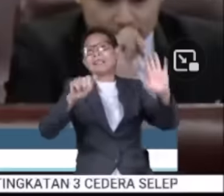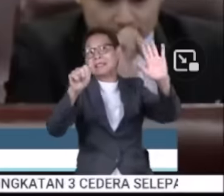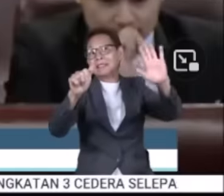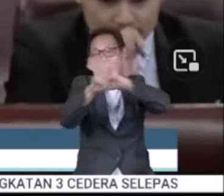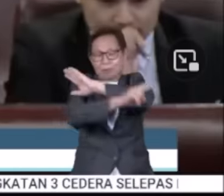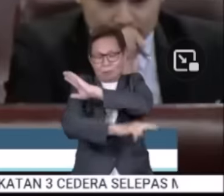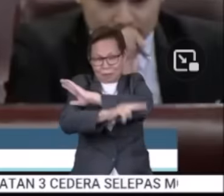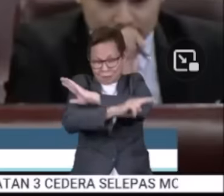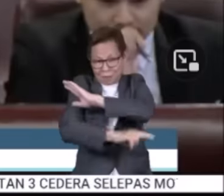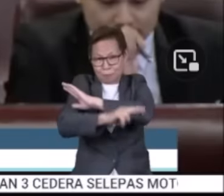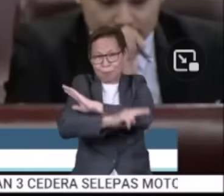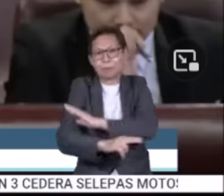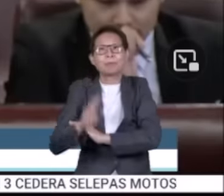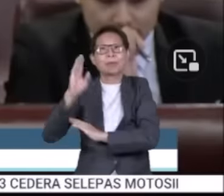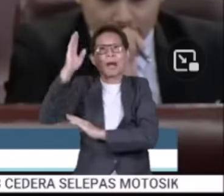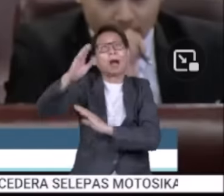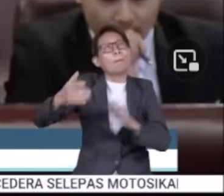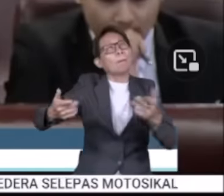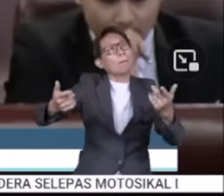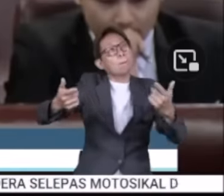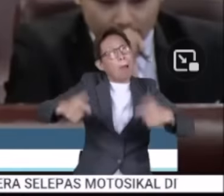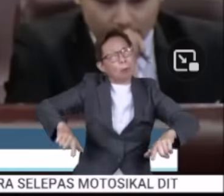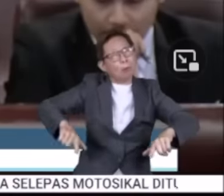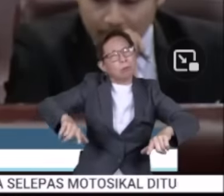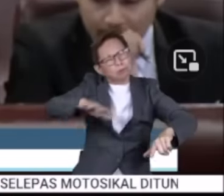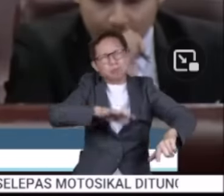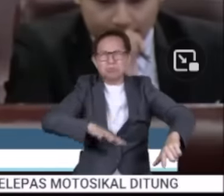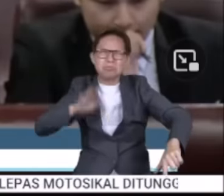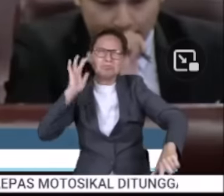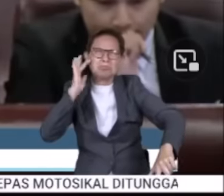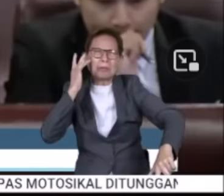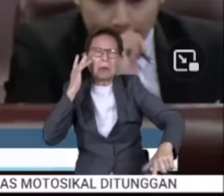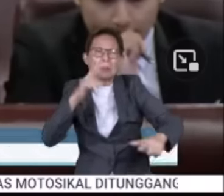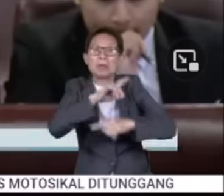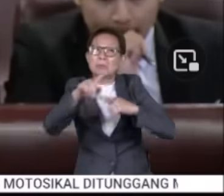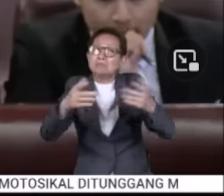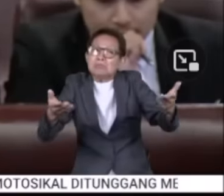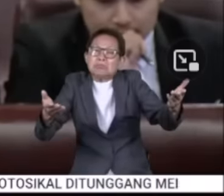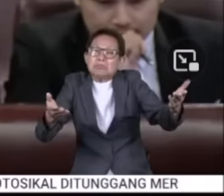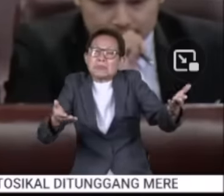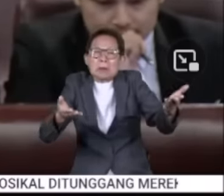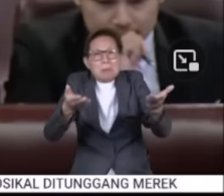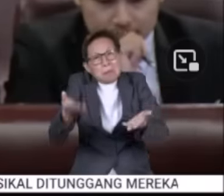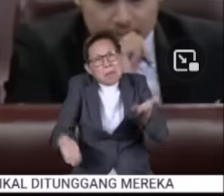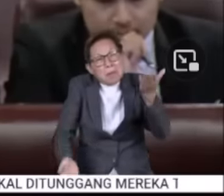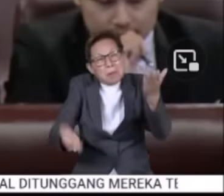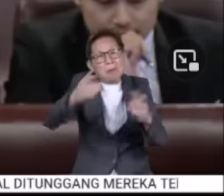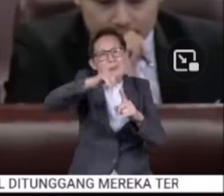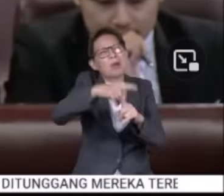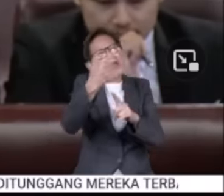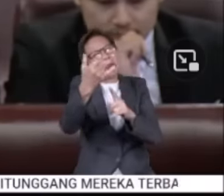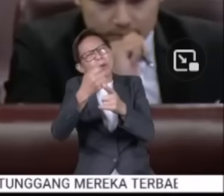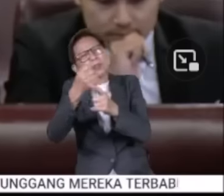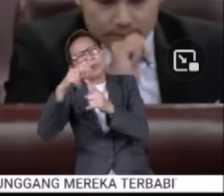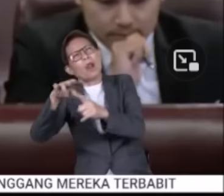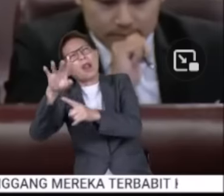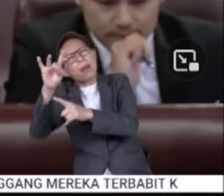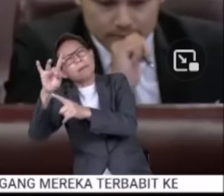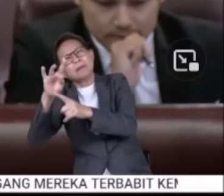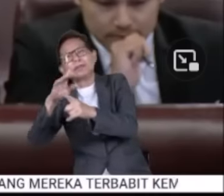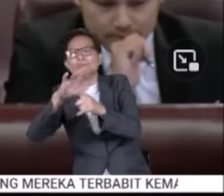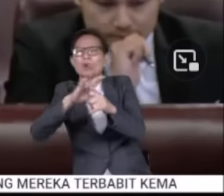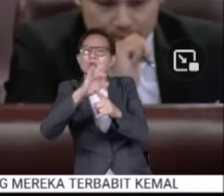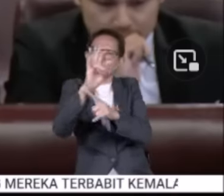negeri. PRN itu akan berlaku, saya kurang pasti bila, tapi kabarnya bulan 6, 7, 8 begitu